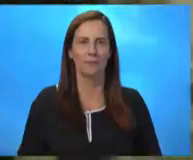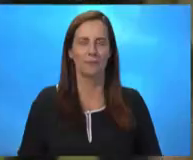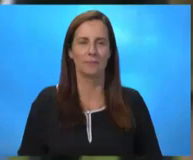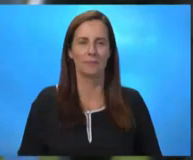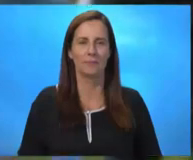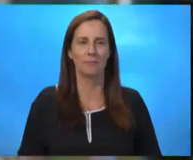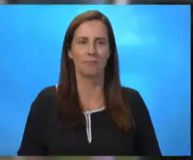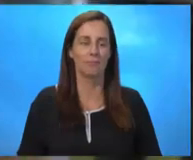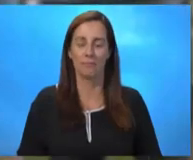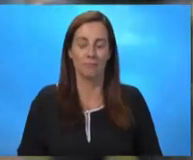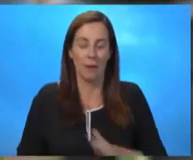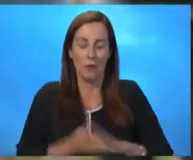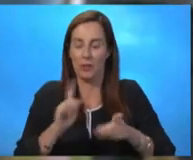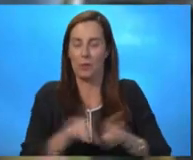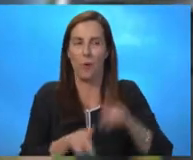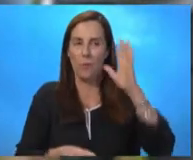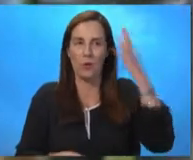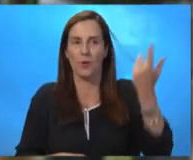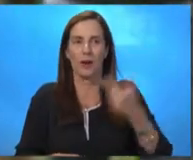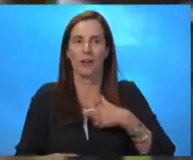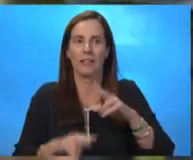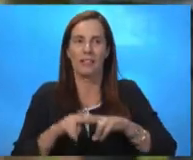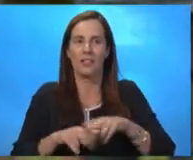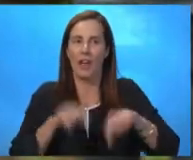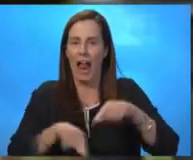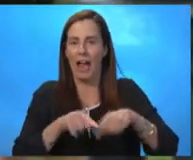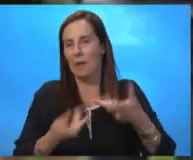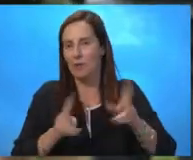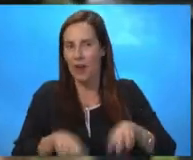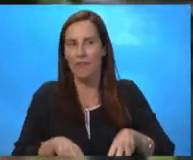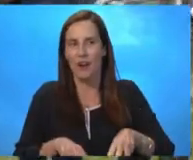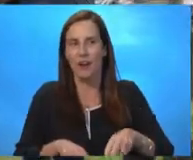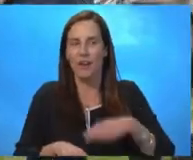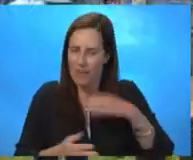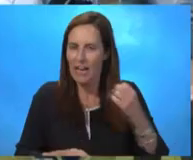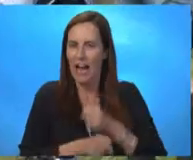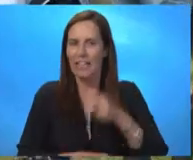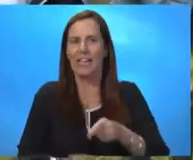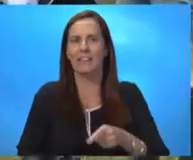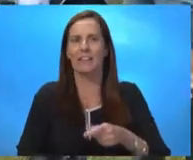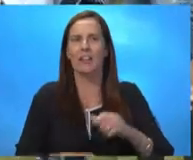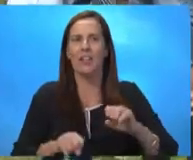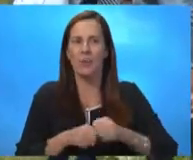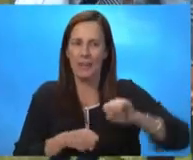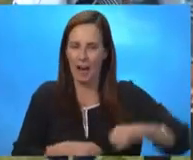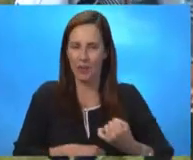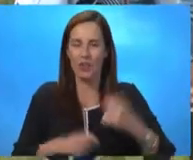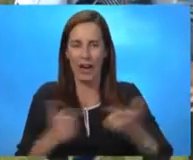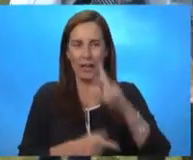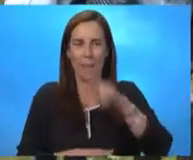Just run like mad. Just try and stay on my feet as long as I can. And yeah, just go for it. I broke my ankle celebrating in